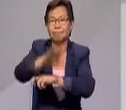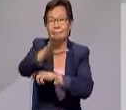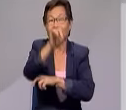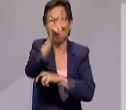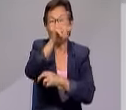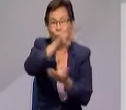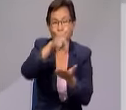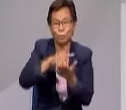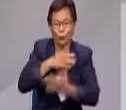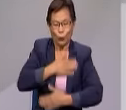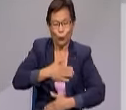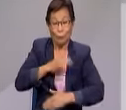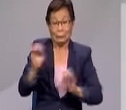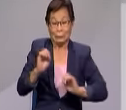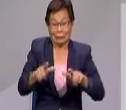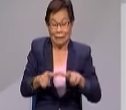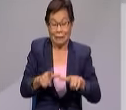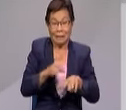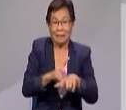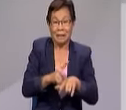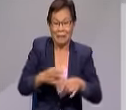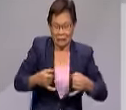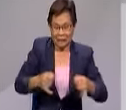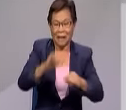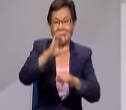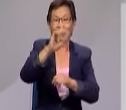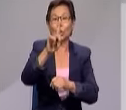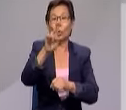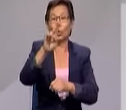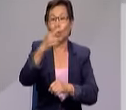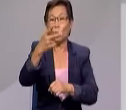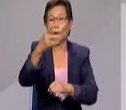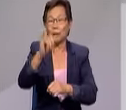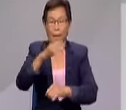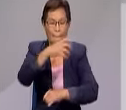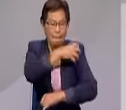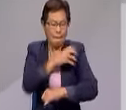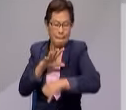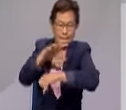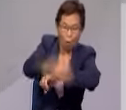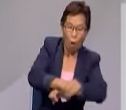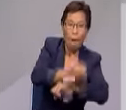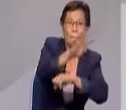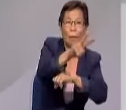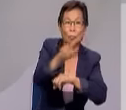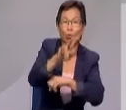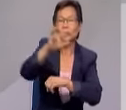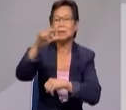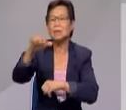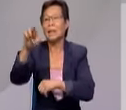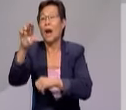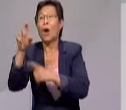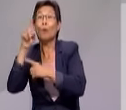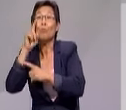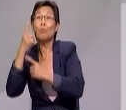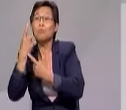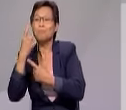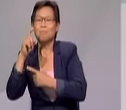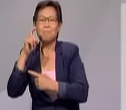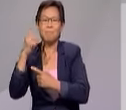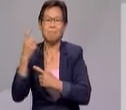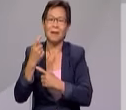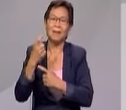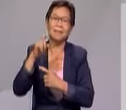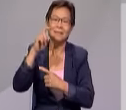Sebuah pusat hiburan tidak berlesen di Jalan Kucai Lama, Kuala Lumpur digempur pihak berkuasa. 42 GRO warga asing